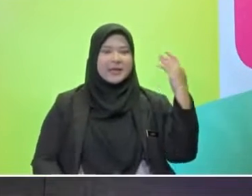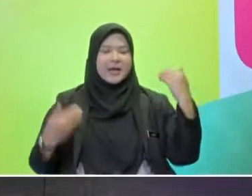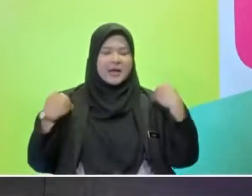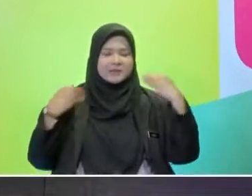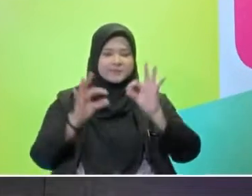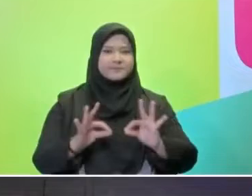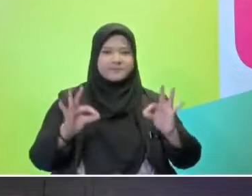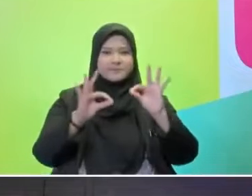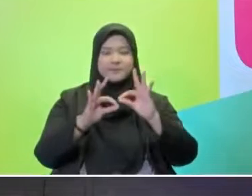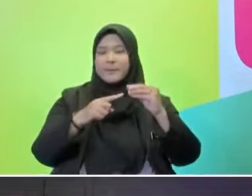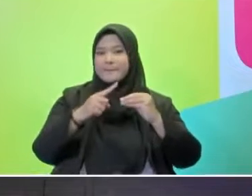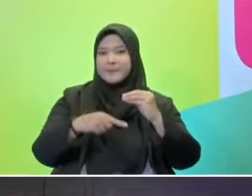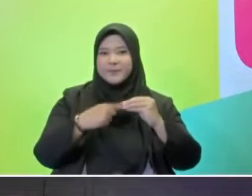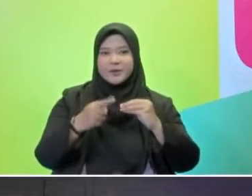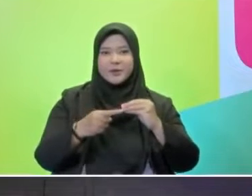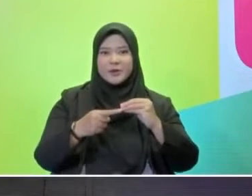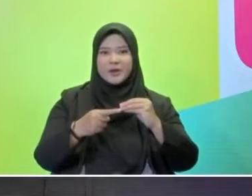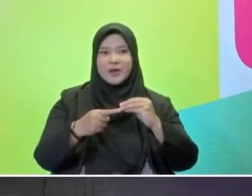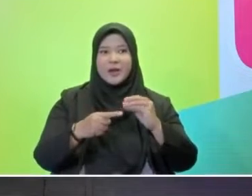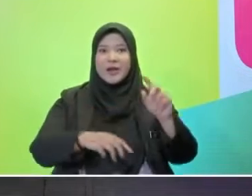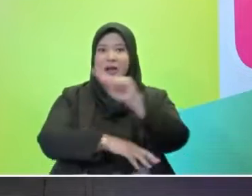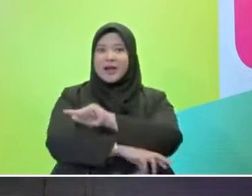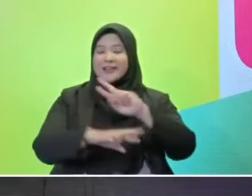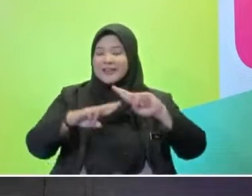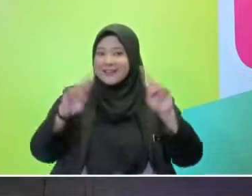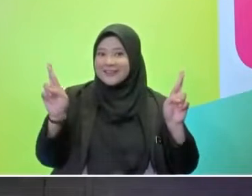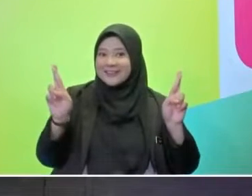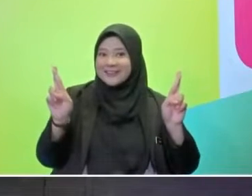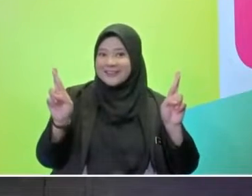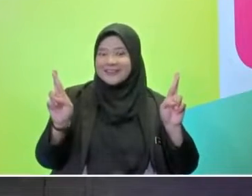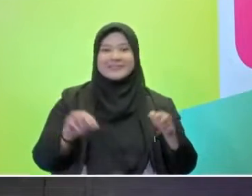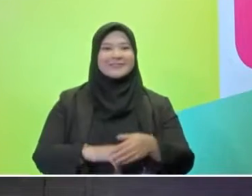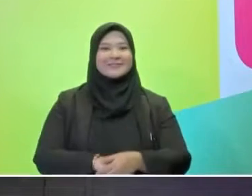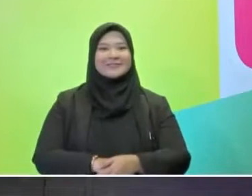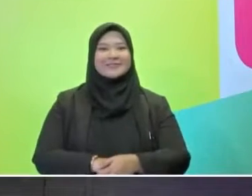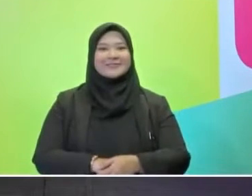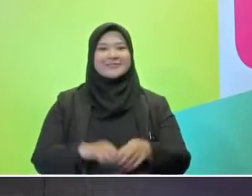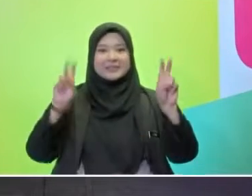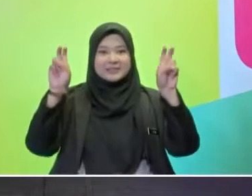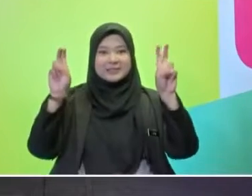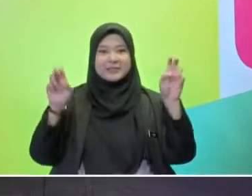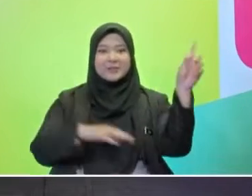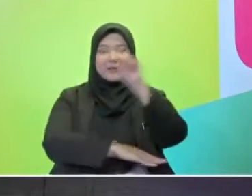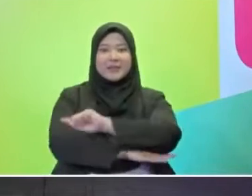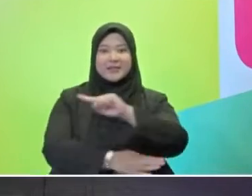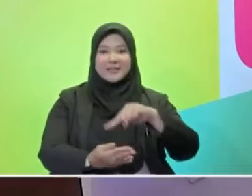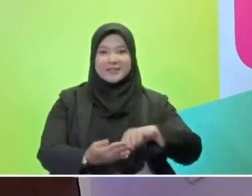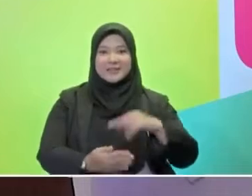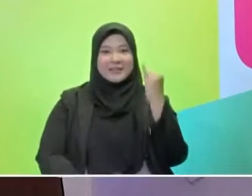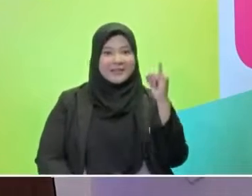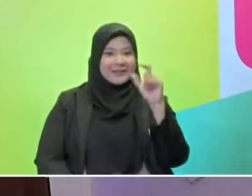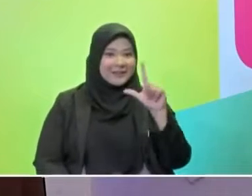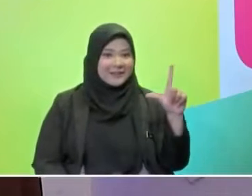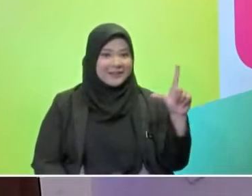perayaan utama di Malaysia. Wah, seronoknya. Jom cikgu kita mulakan. Okay, jom kita mulakan ya. Baik. Okay,